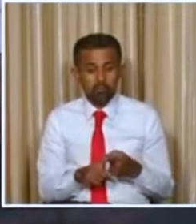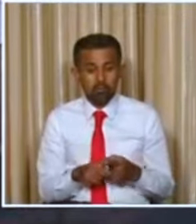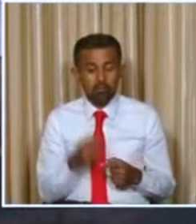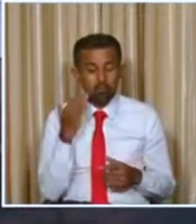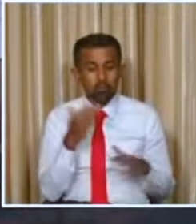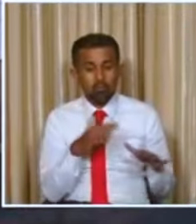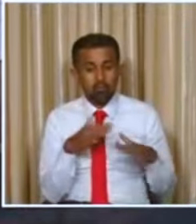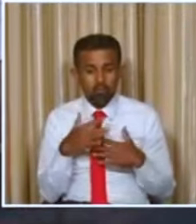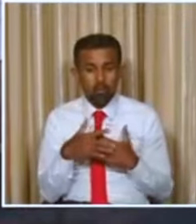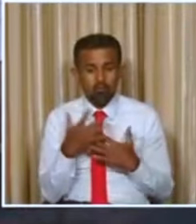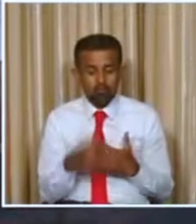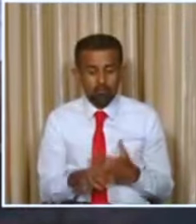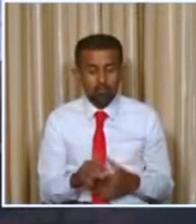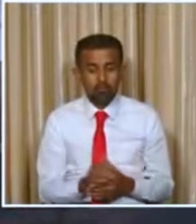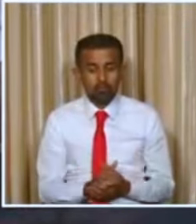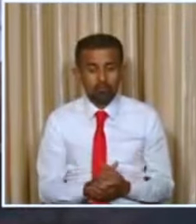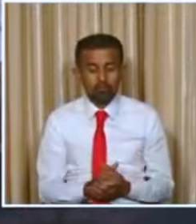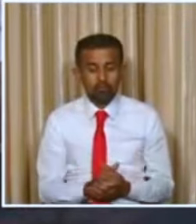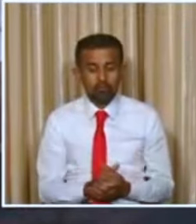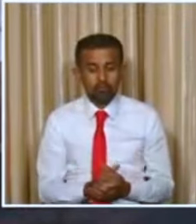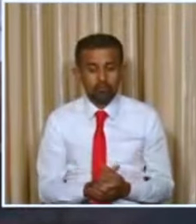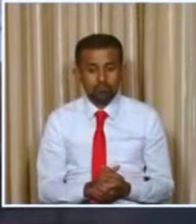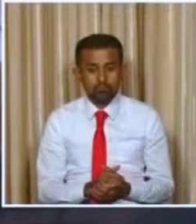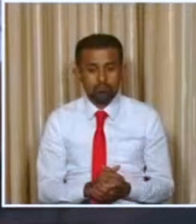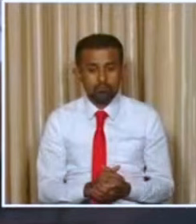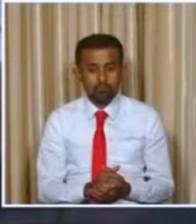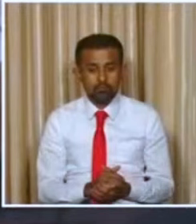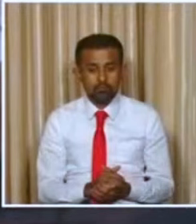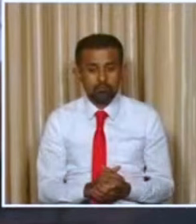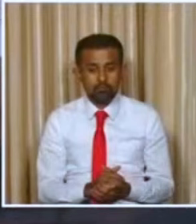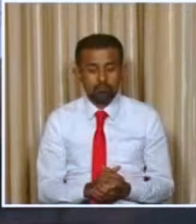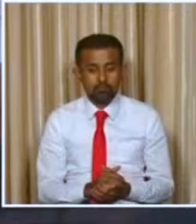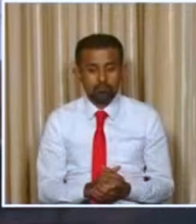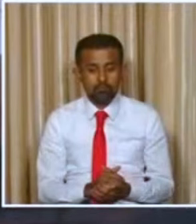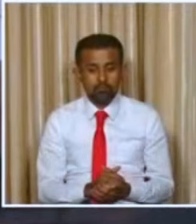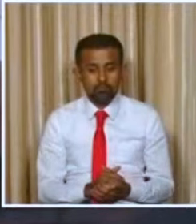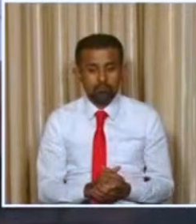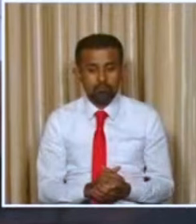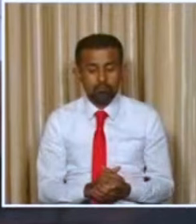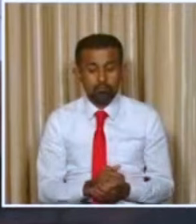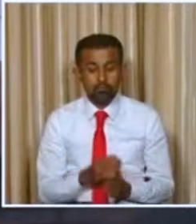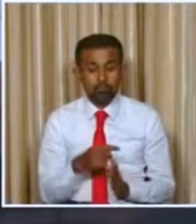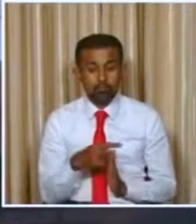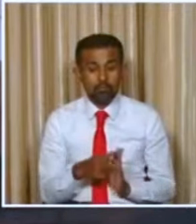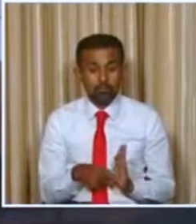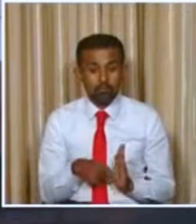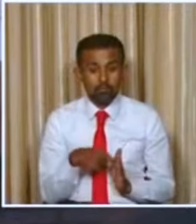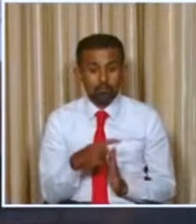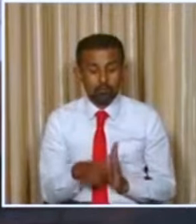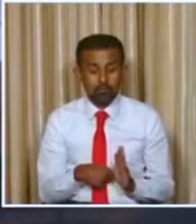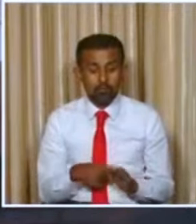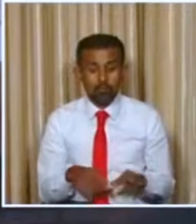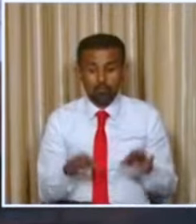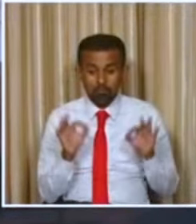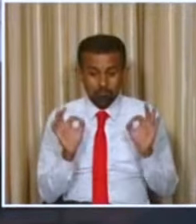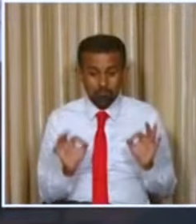கொண்டிருக்கின்றது. இந்த நாட்டை சரியான பாதையிலே கட்டியெழுப்பது தொடர்பான சரியான